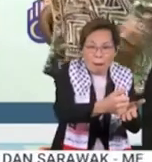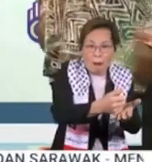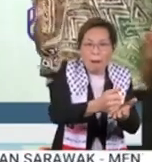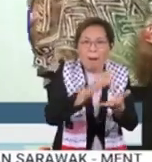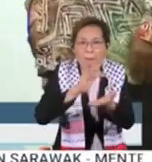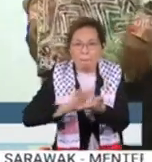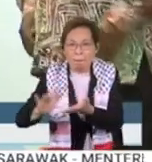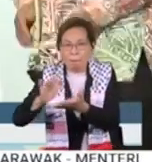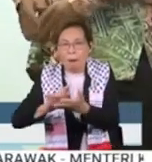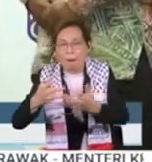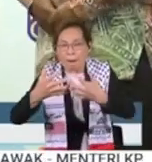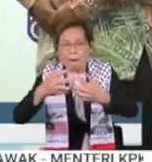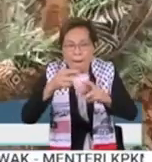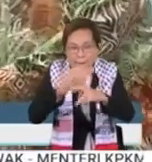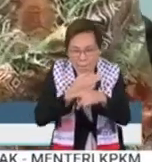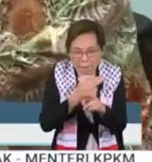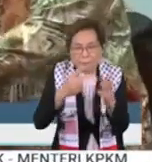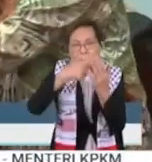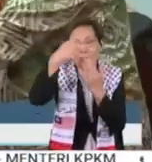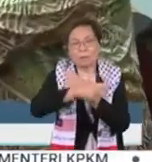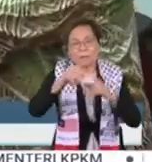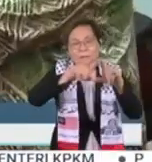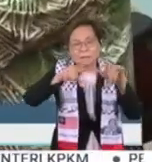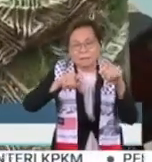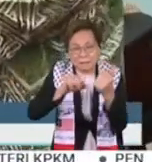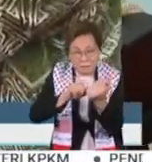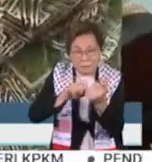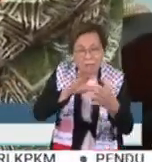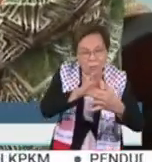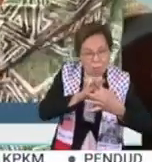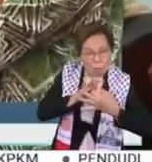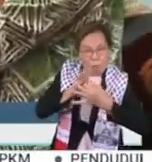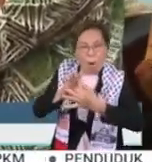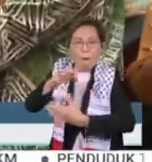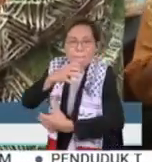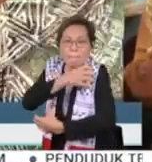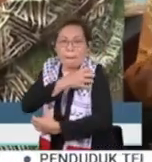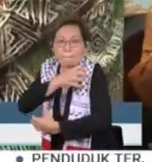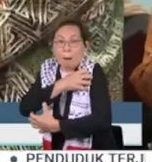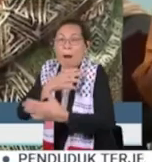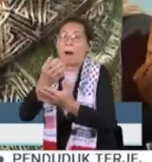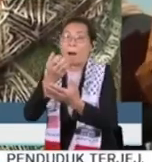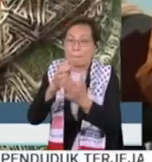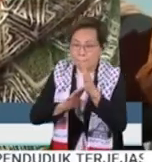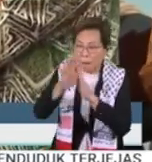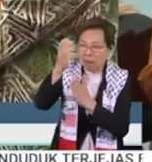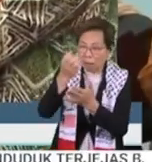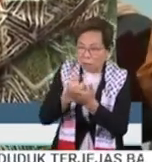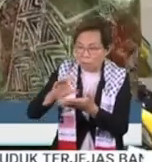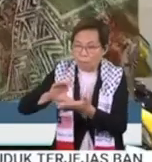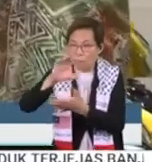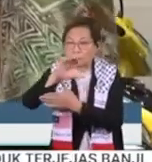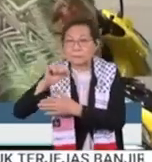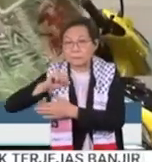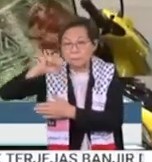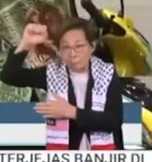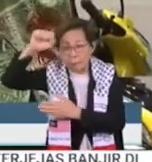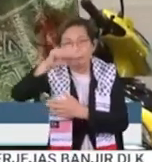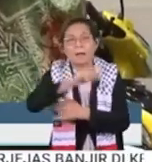Mobile Mechanic Program dan sijil kolaborasi antara pihak berkuasa pembangunan ekonomi dan pelaburan Sabah